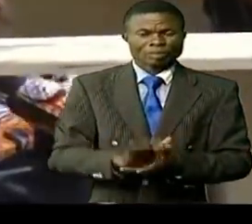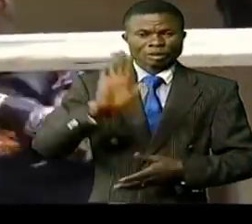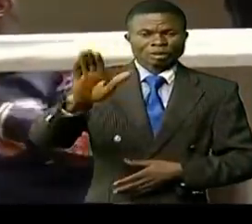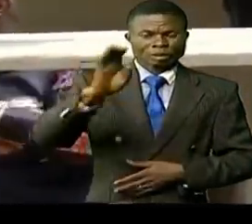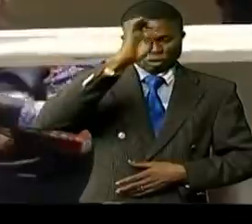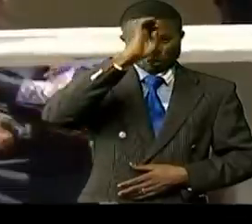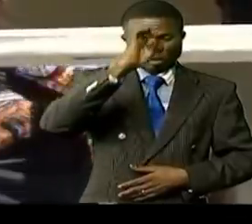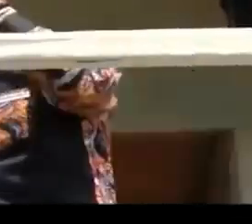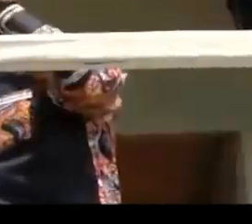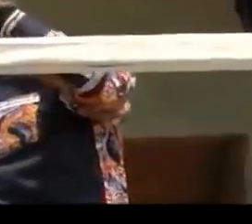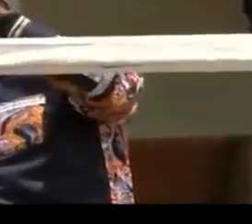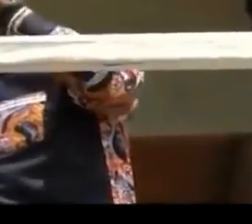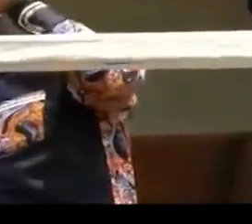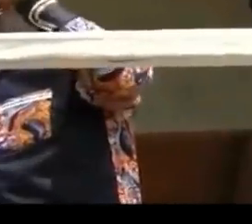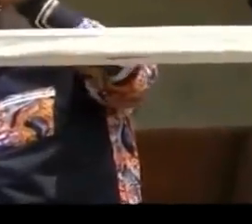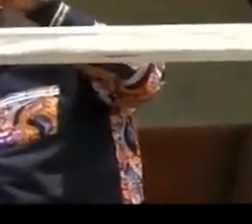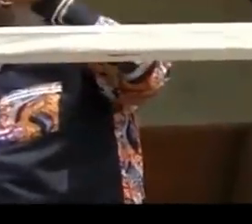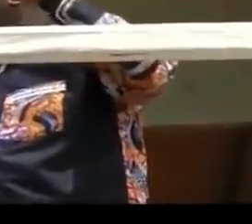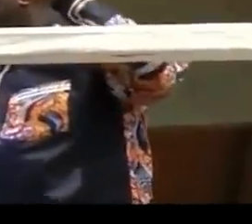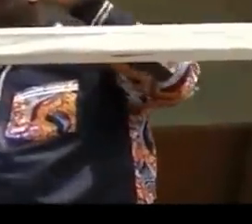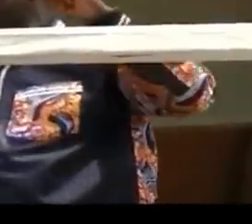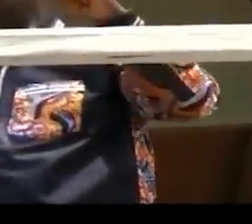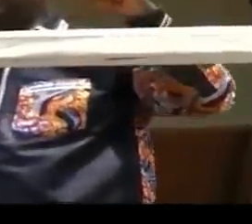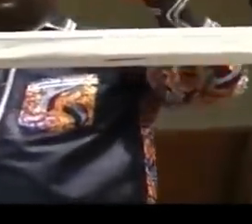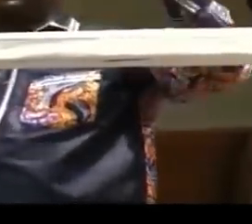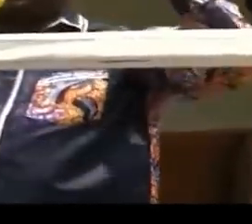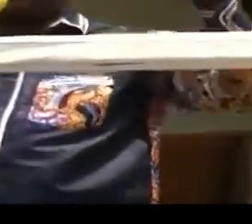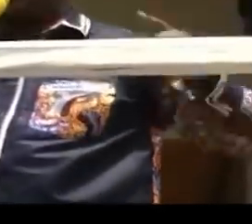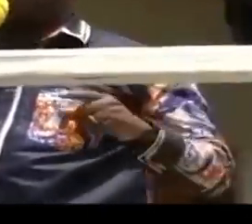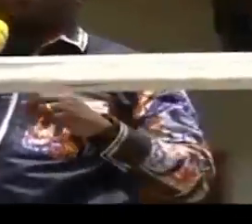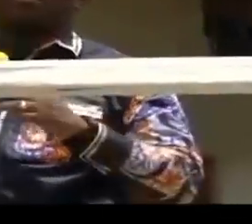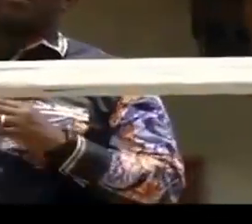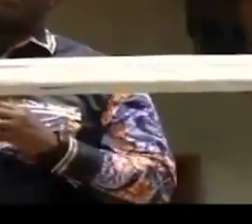Excellence, Félix Antoine.